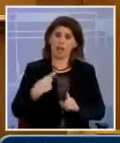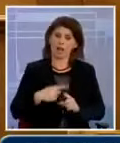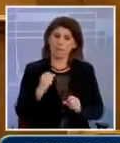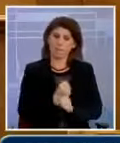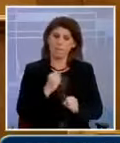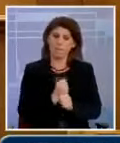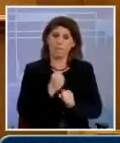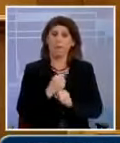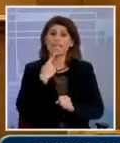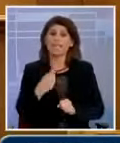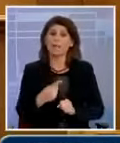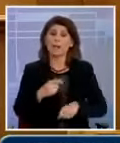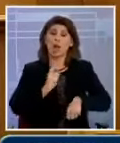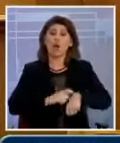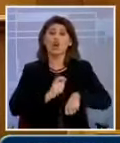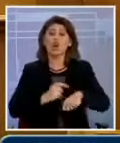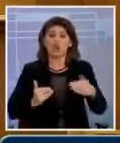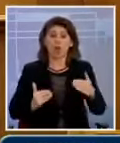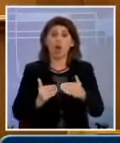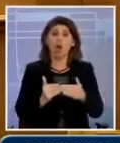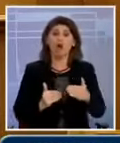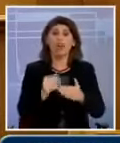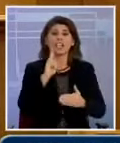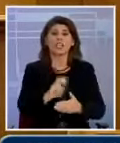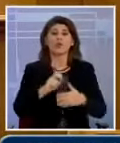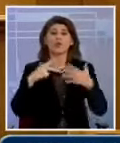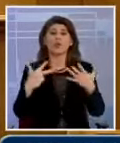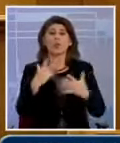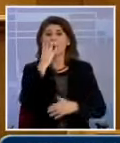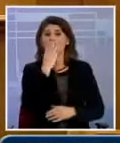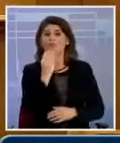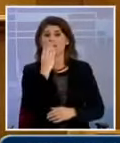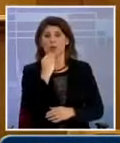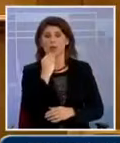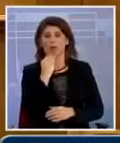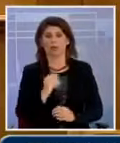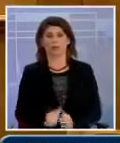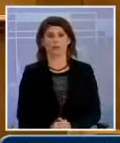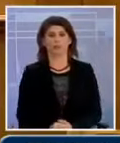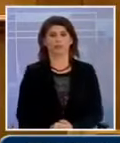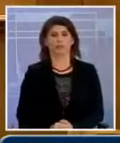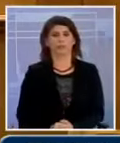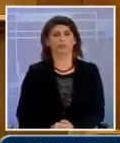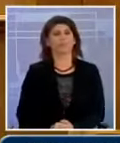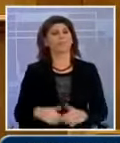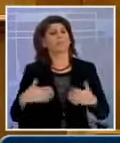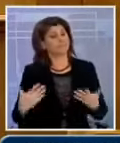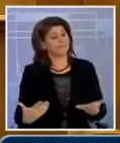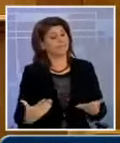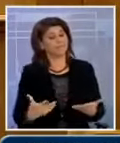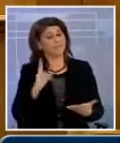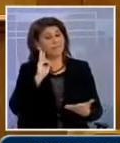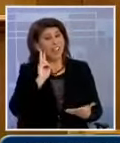επιμονής προσδιορίστηκε το χρονικό όριο της 28ης Φεβρουαρίου. Έτσι αποκαλύπτεται